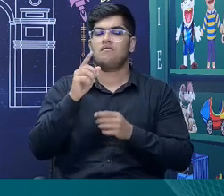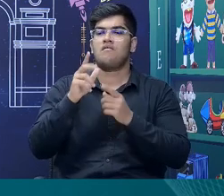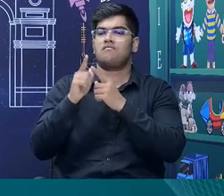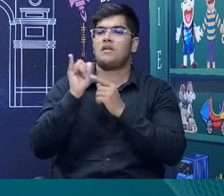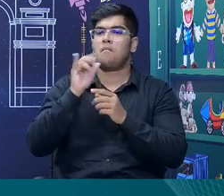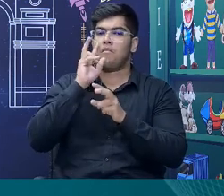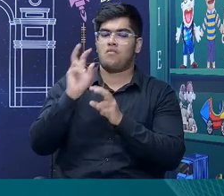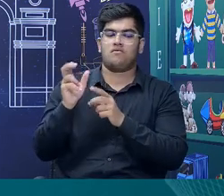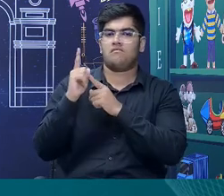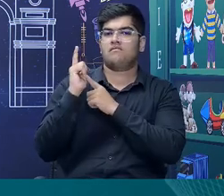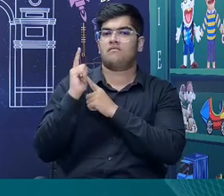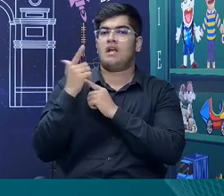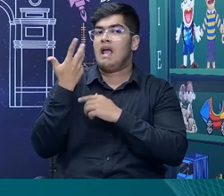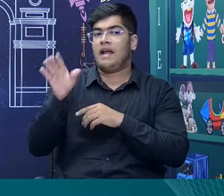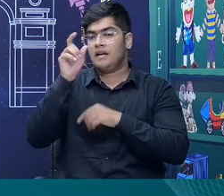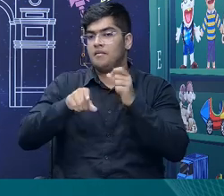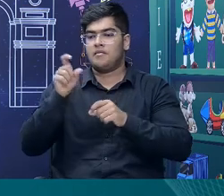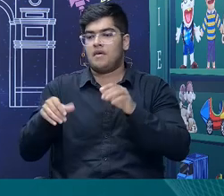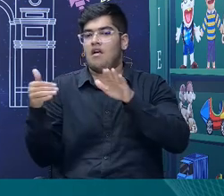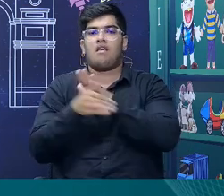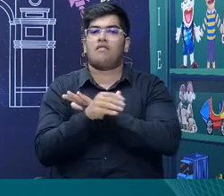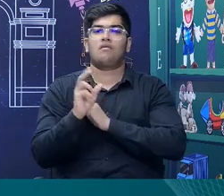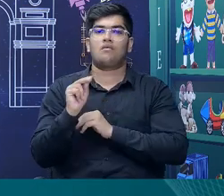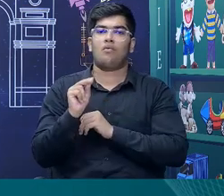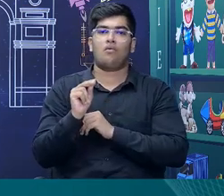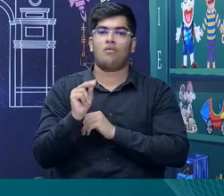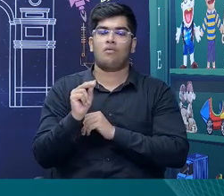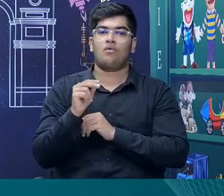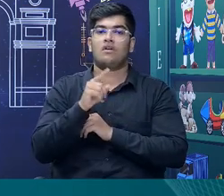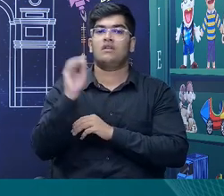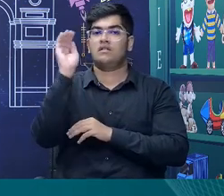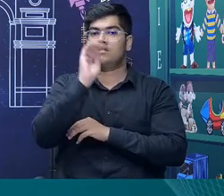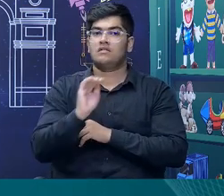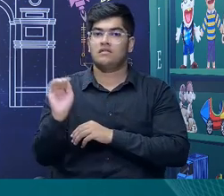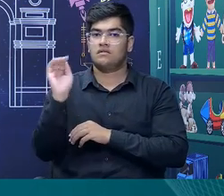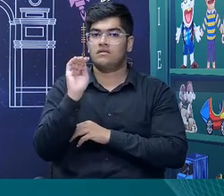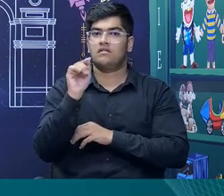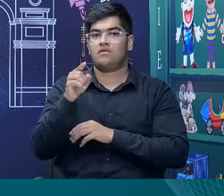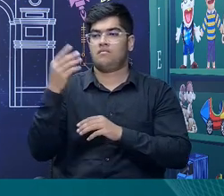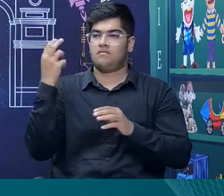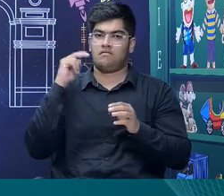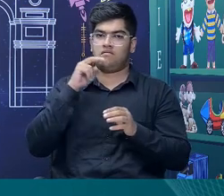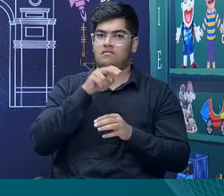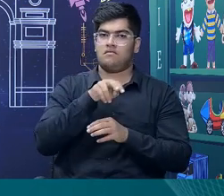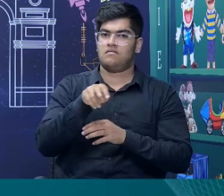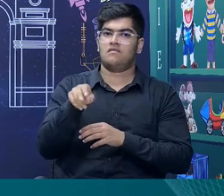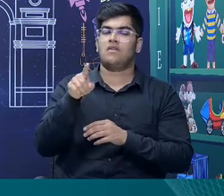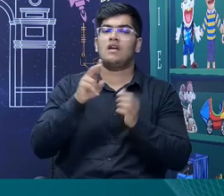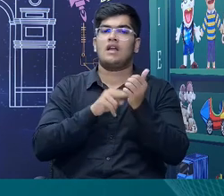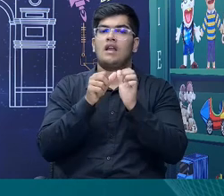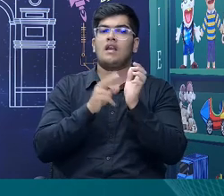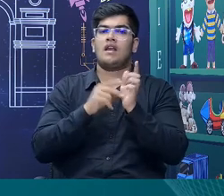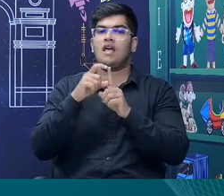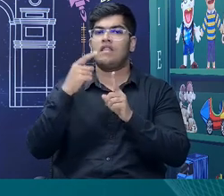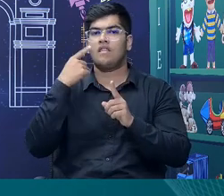ठीक है और किसी को अंदर नहीं आने देना अब शिवा जी जो है वो ए रहे थे और नदी जी